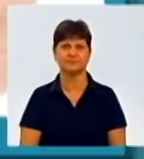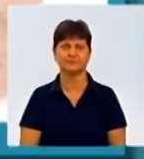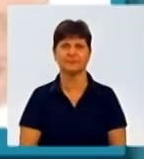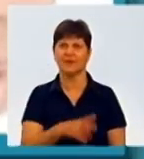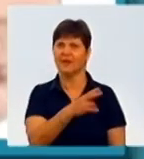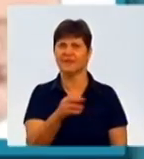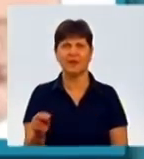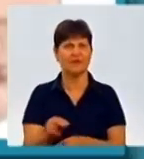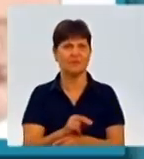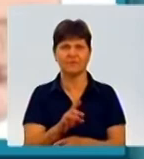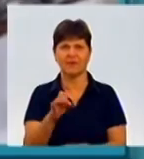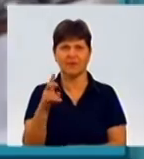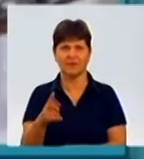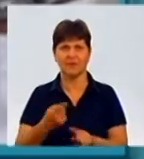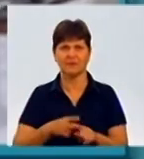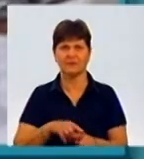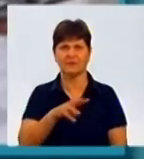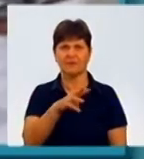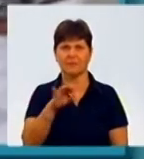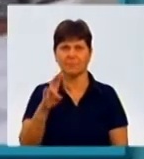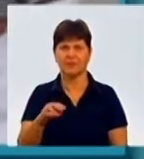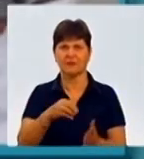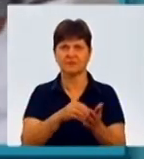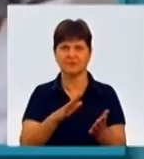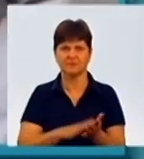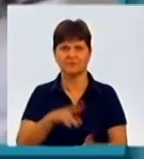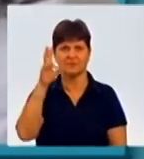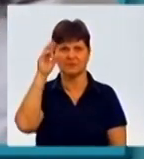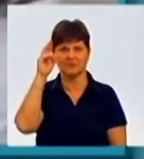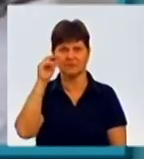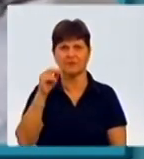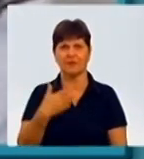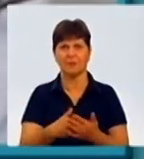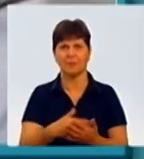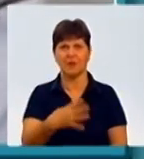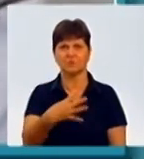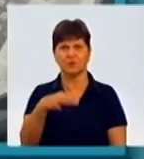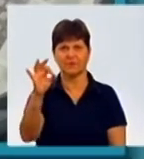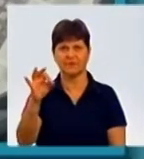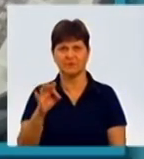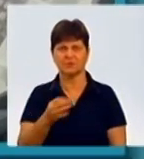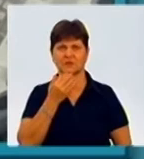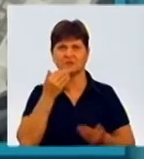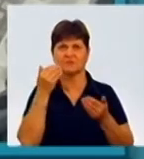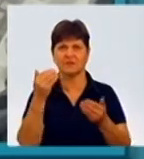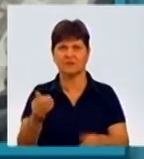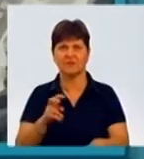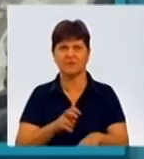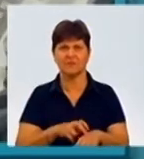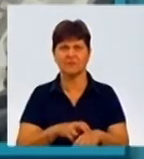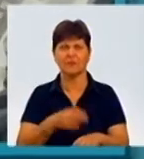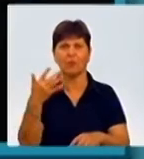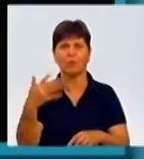Невиліковність раку молочної залози – це міф. За статистичними даними МОЗ, близько 40% жінок звертається до лікаря занадто